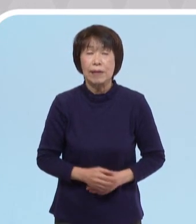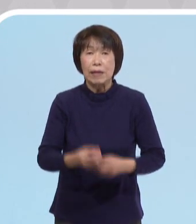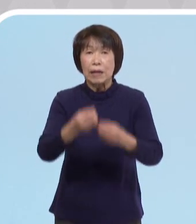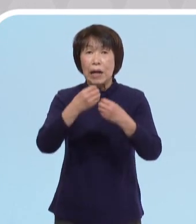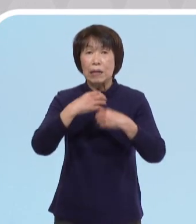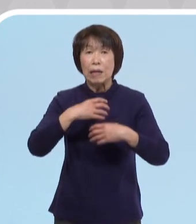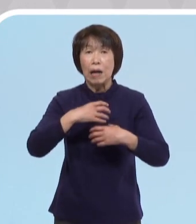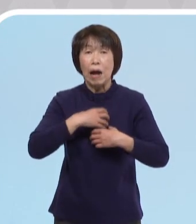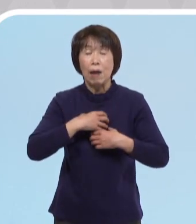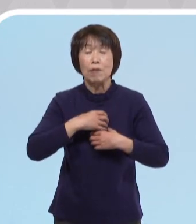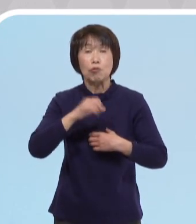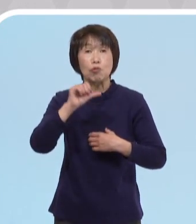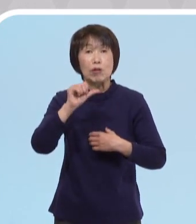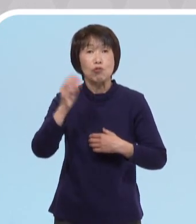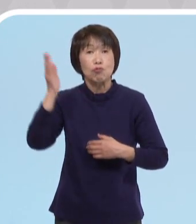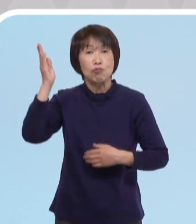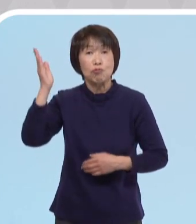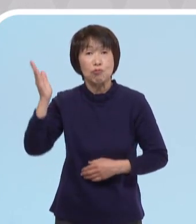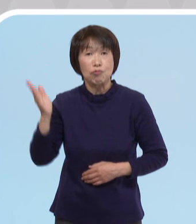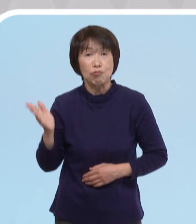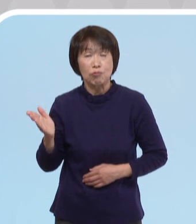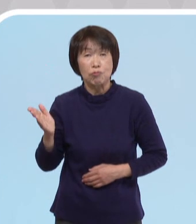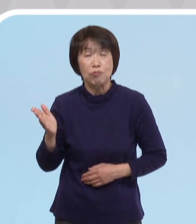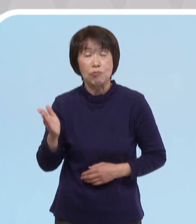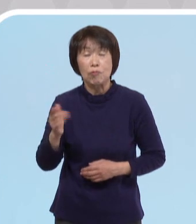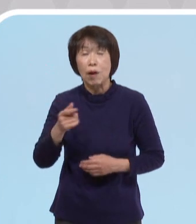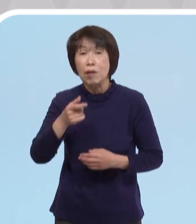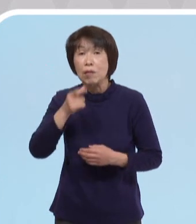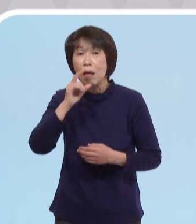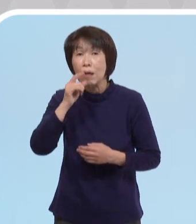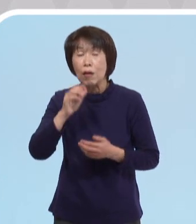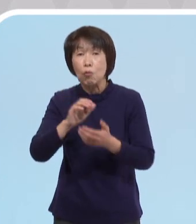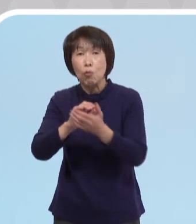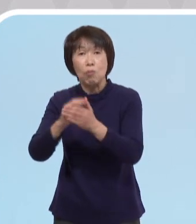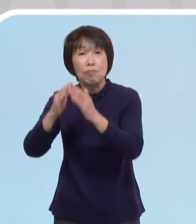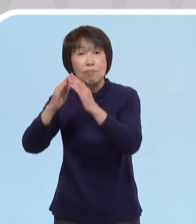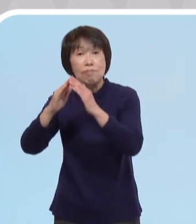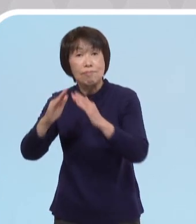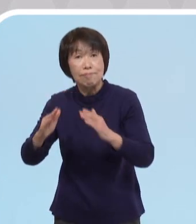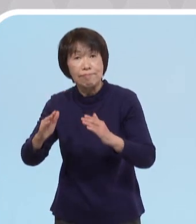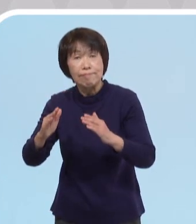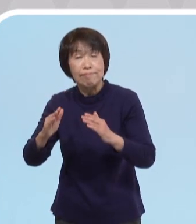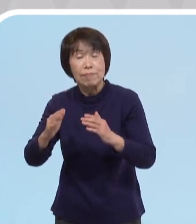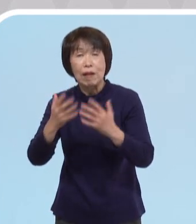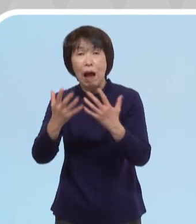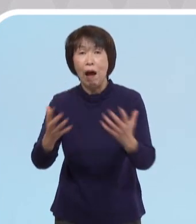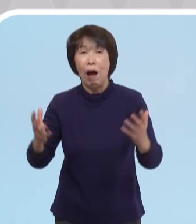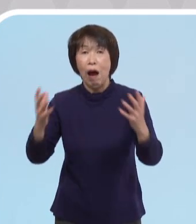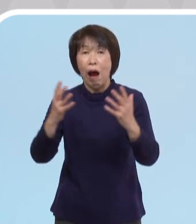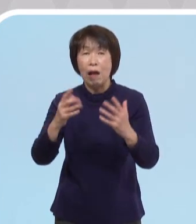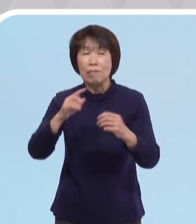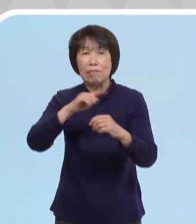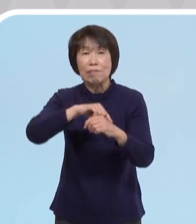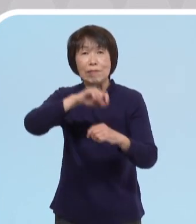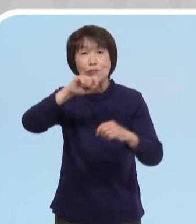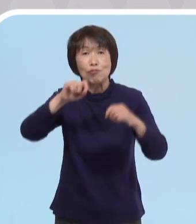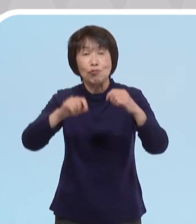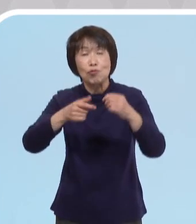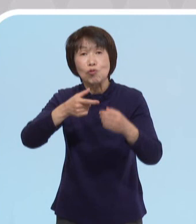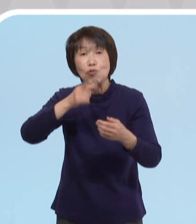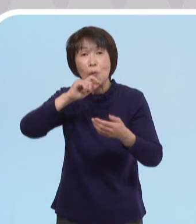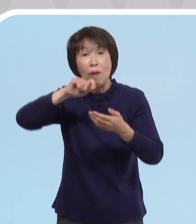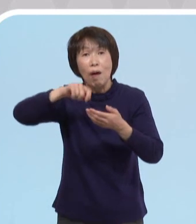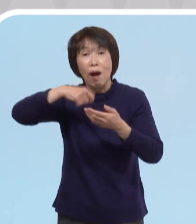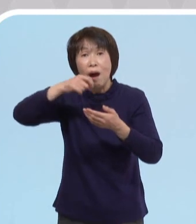感染リスクが高まる5つの場面は、飲酒を伴う懇親会など、大人数や長時間の